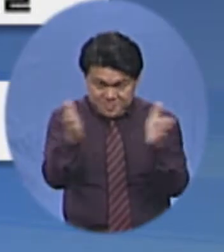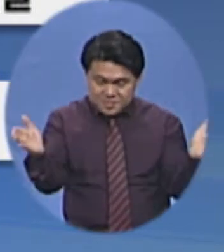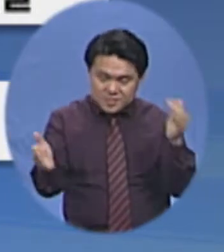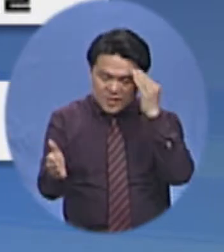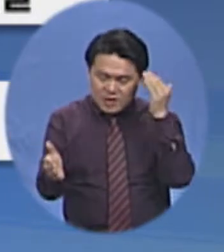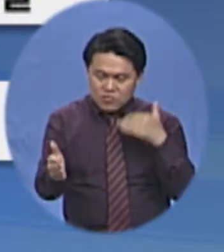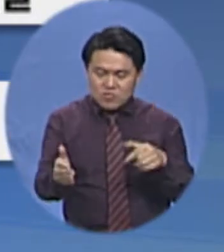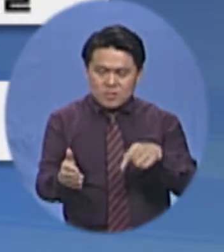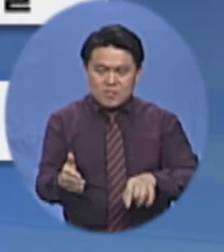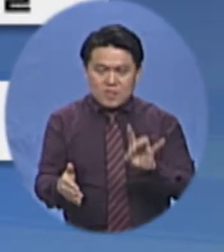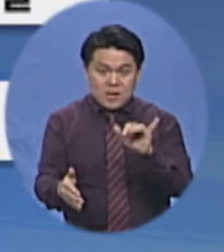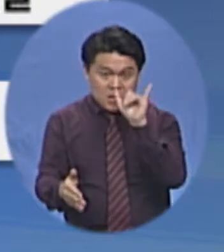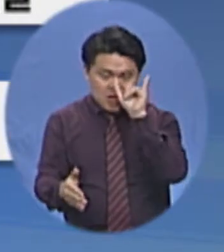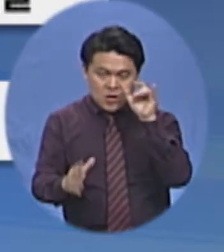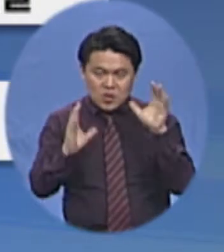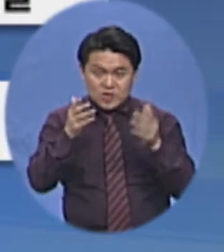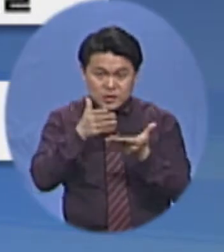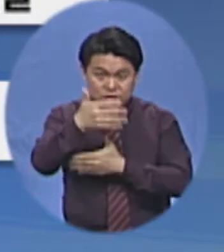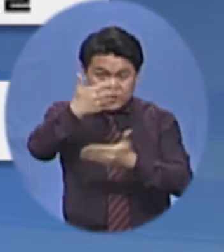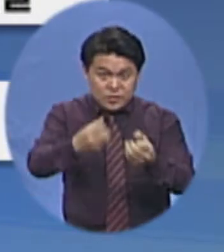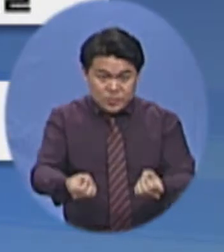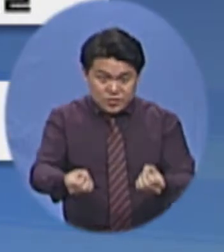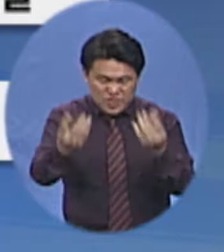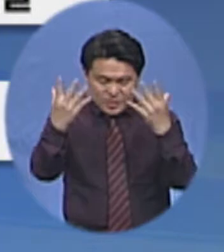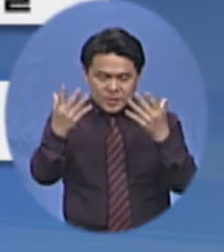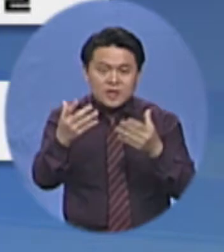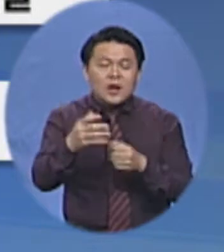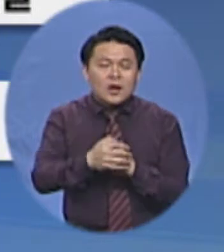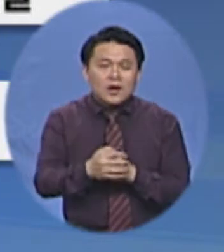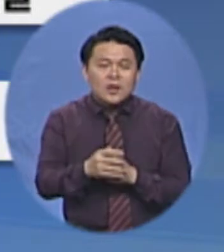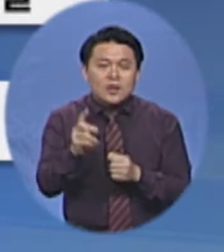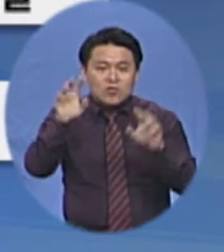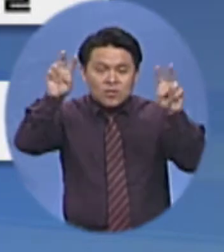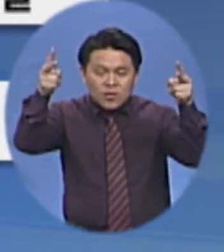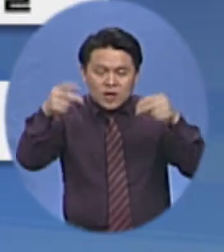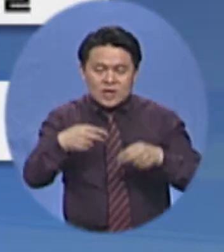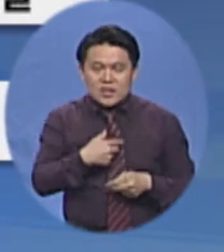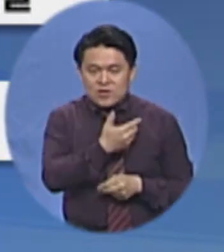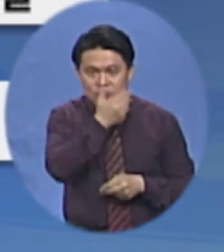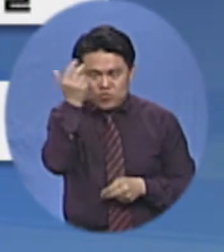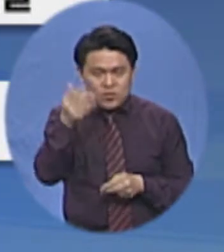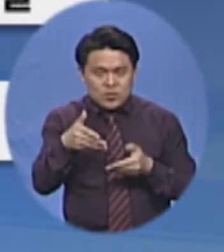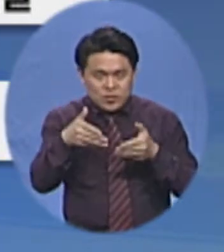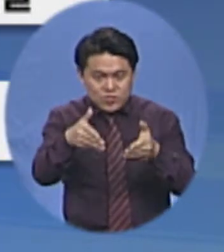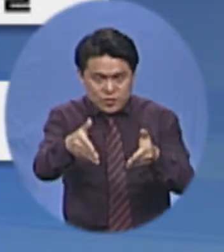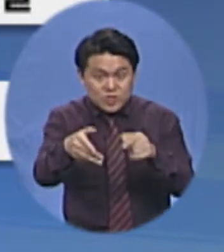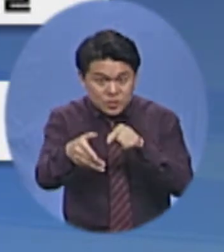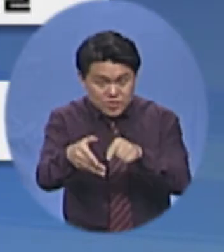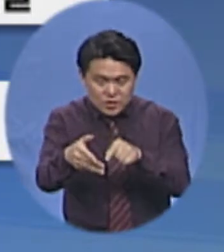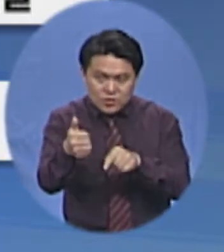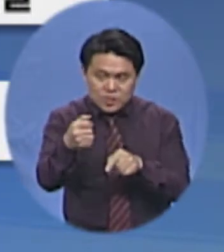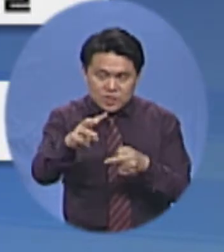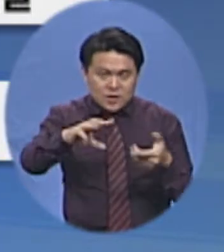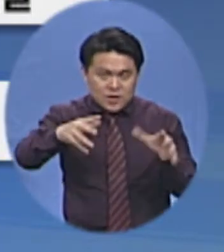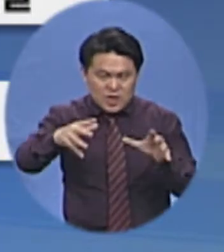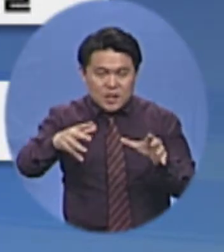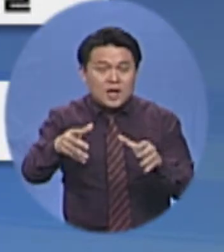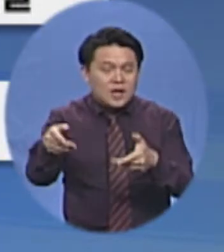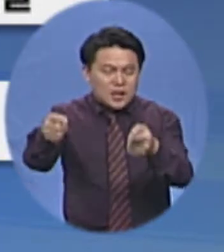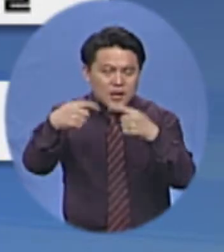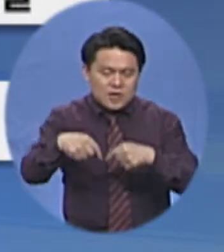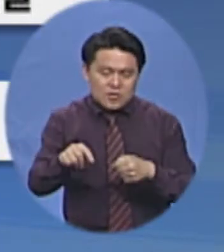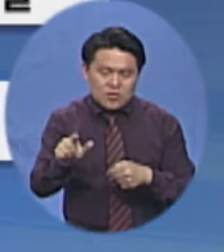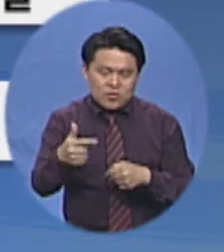국내 유일의 어린이 영화제로 영화는 내 꿈을 향한 길을 주제로 53개국에서 출품한 644편